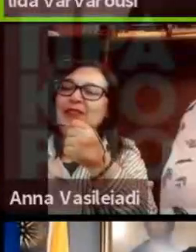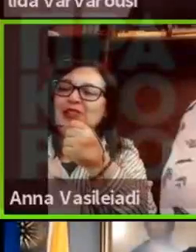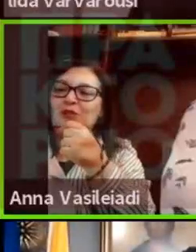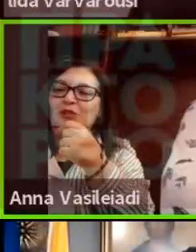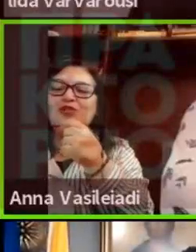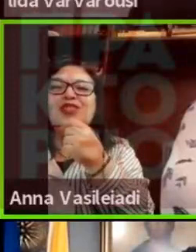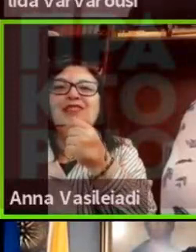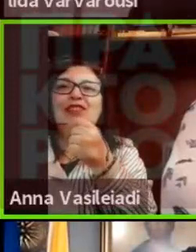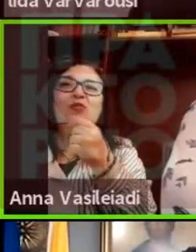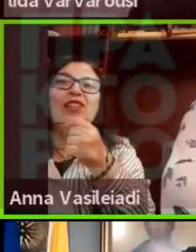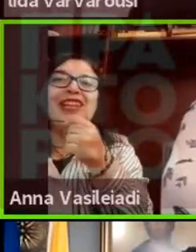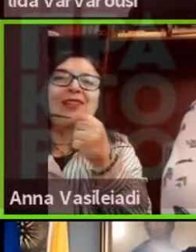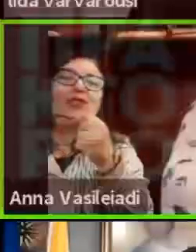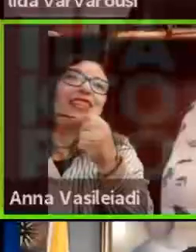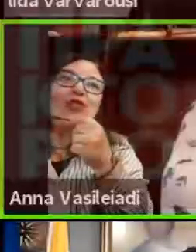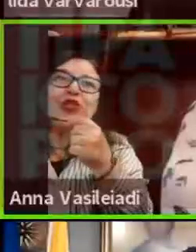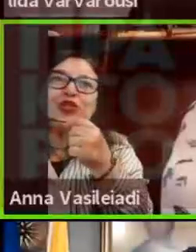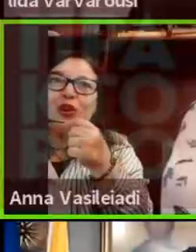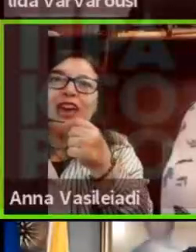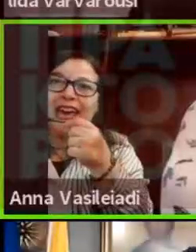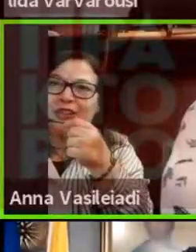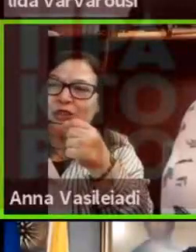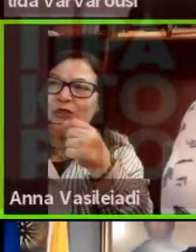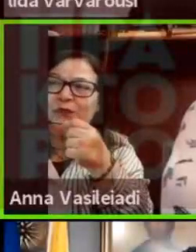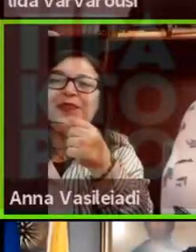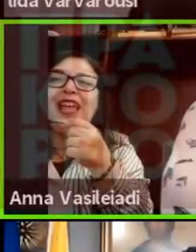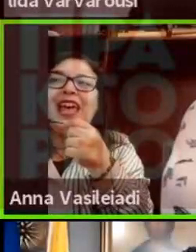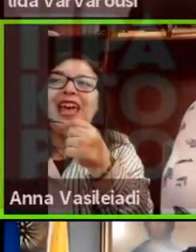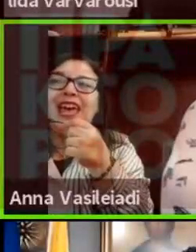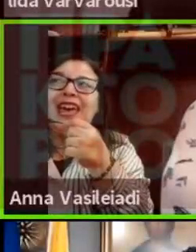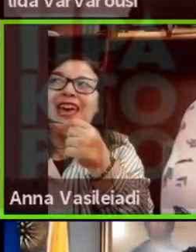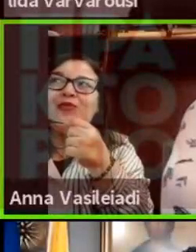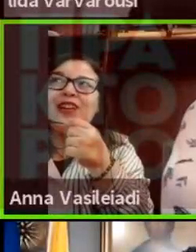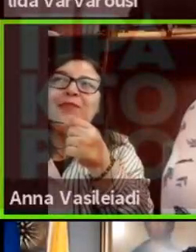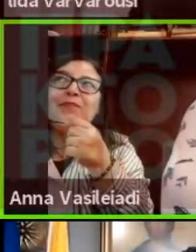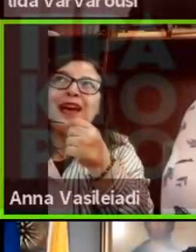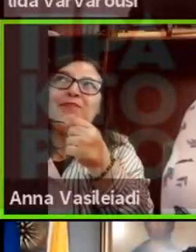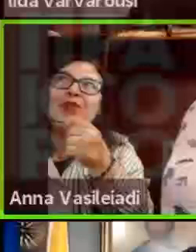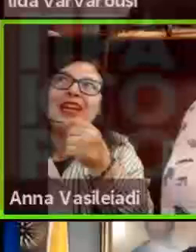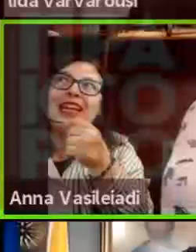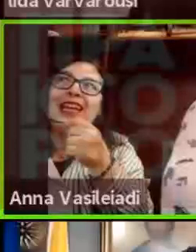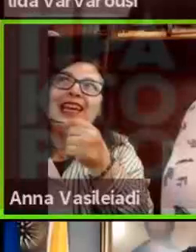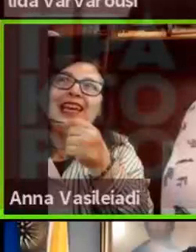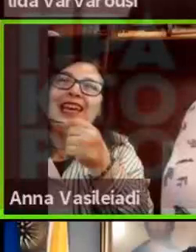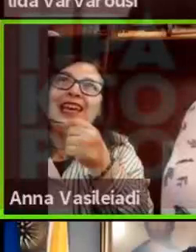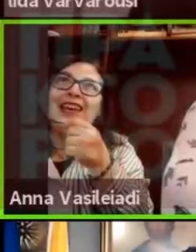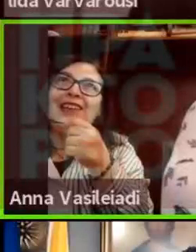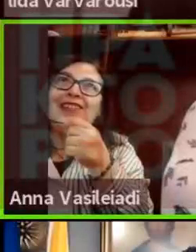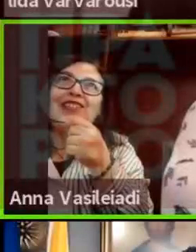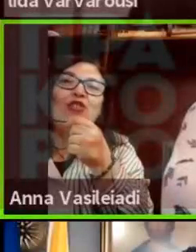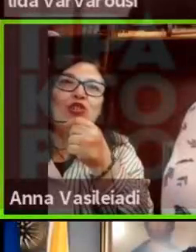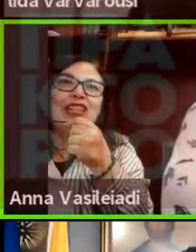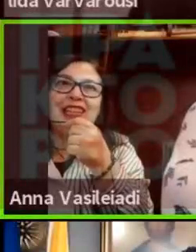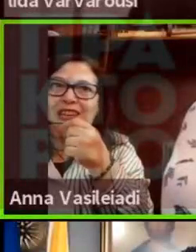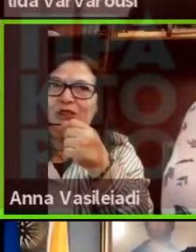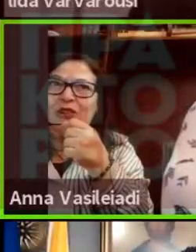πλέον θεσμός. Φέτος προκηρύξαμε τον 66ο. Έχουν ένα πάρα πολύ